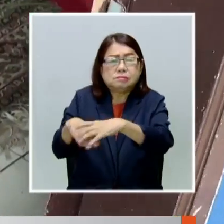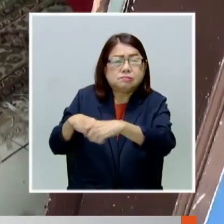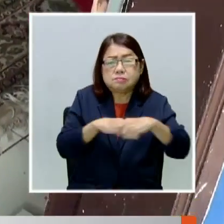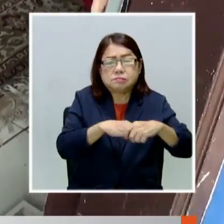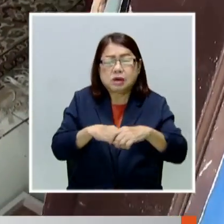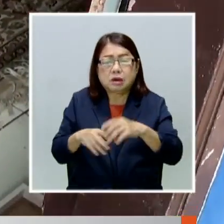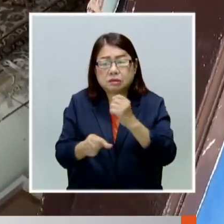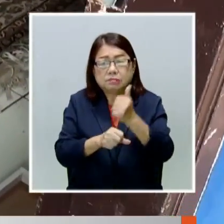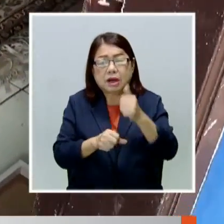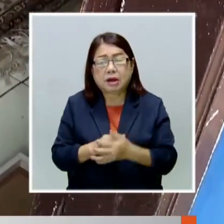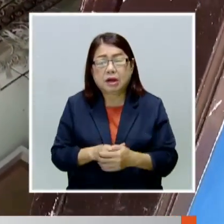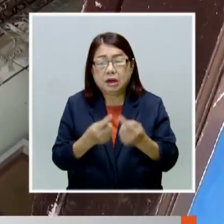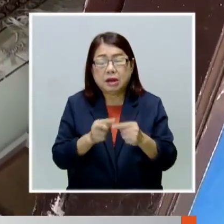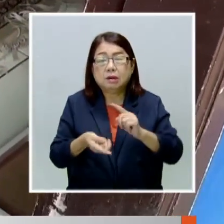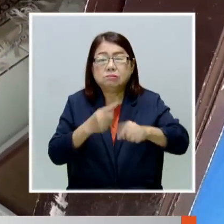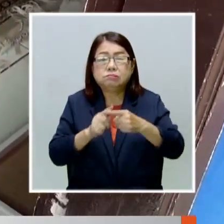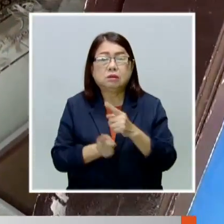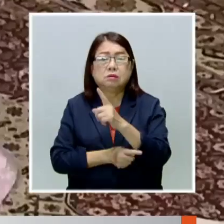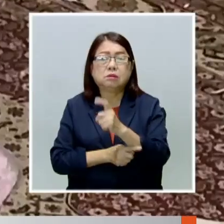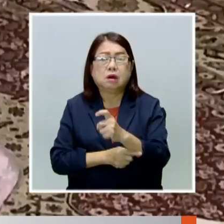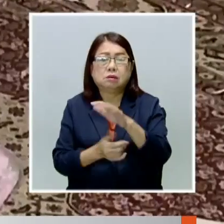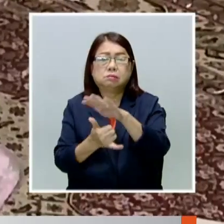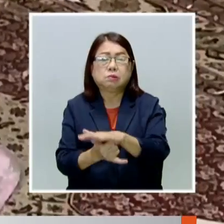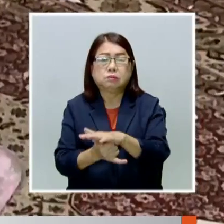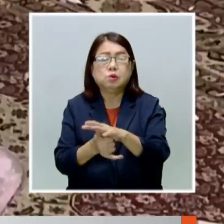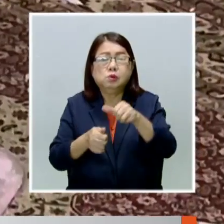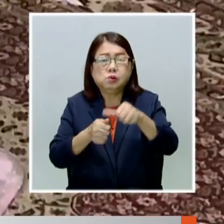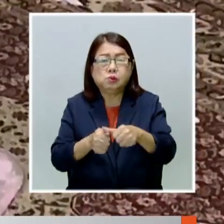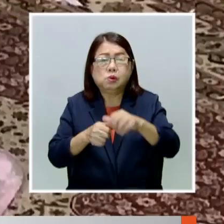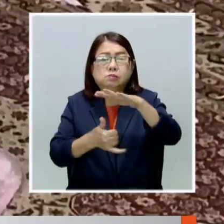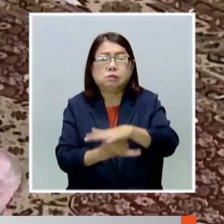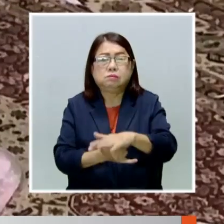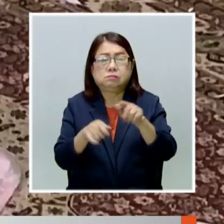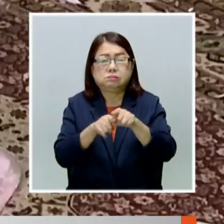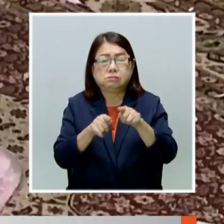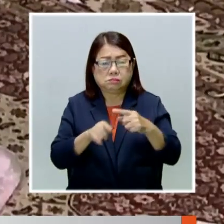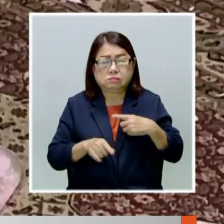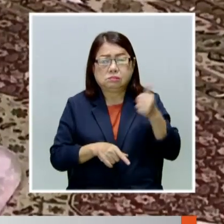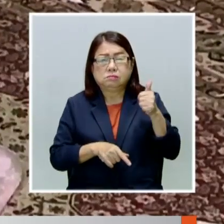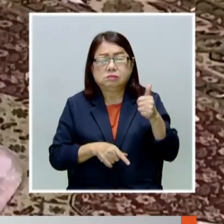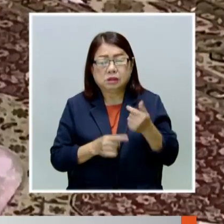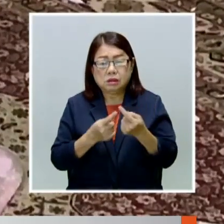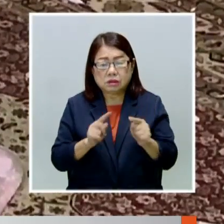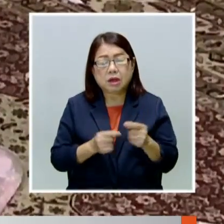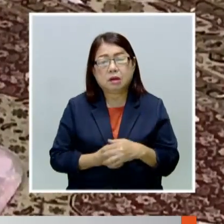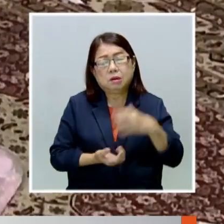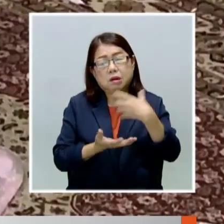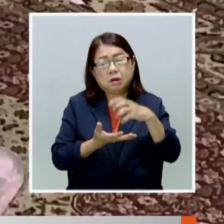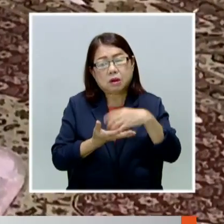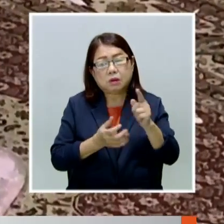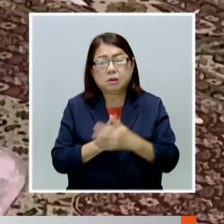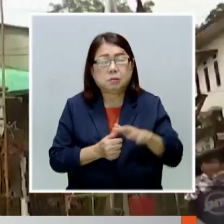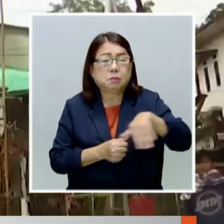ปลอดภัยแต่สุดท้ายเพื่อนที่ช่วยเหลือนั้นก็เสียชีวิตเนื่องจากติดอยู่ใต้ซากปรักหักพังนอกจากนี้มูยาดียังบอกว่า